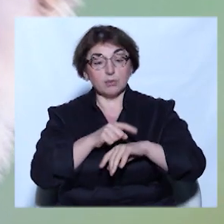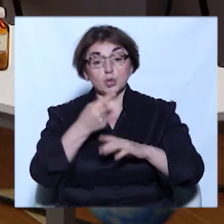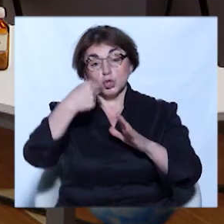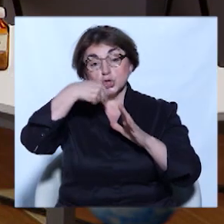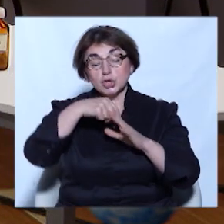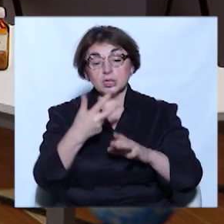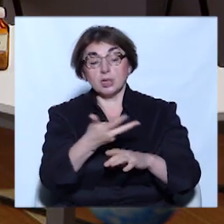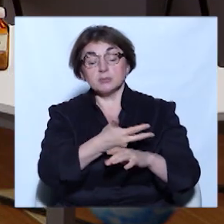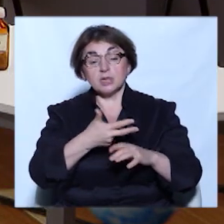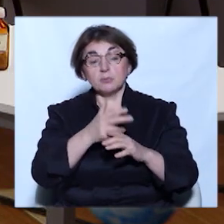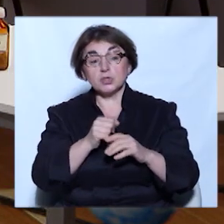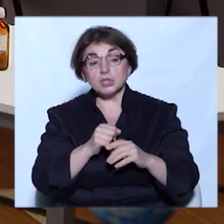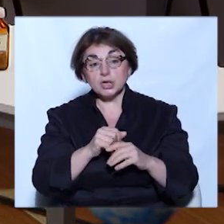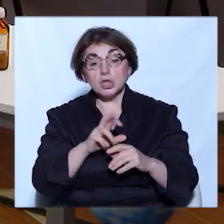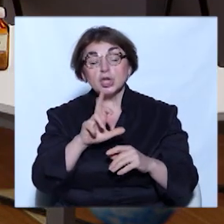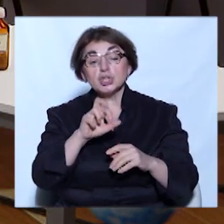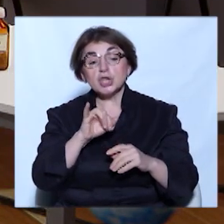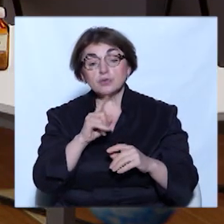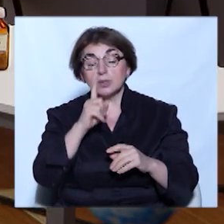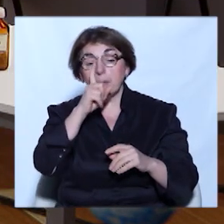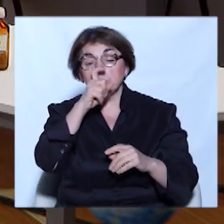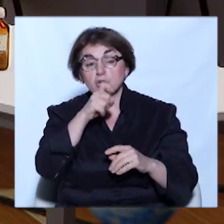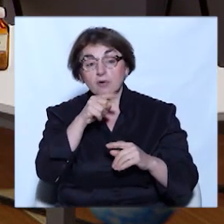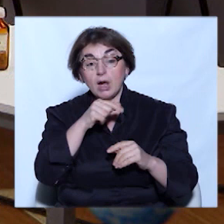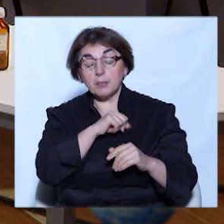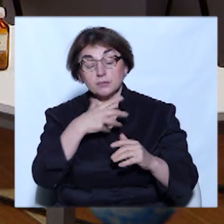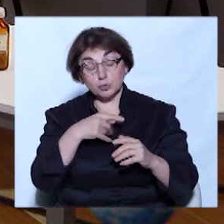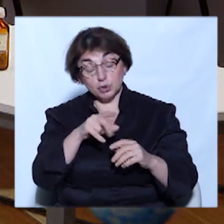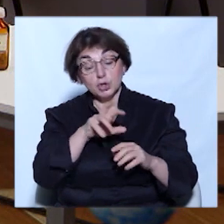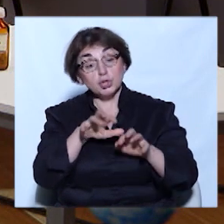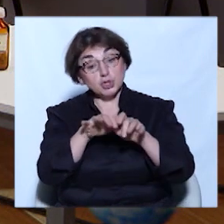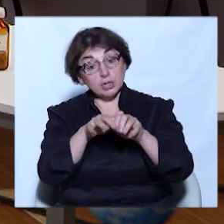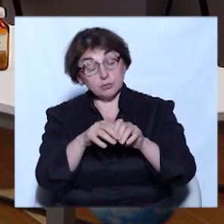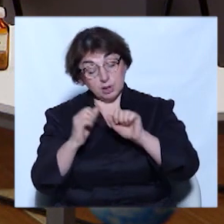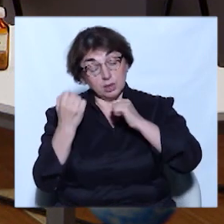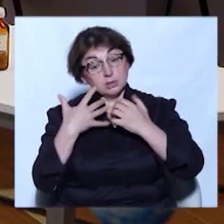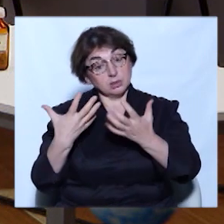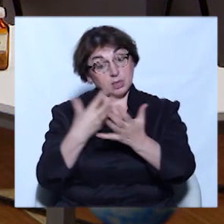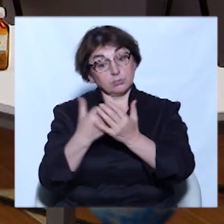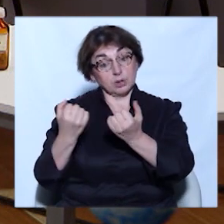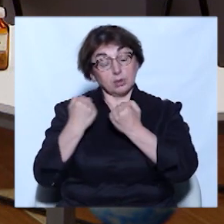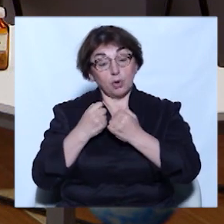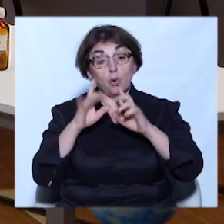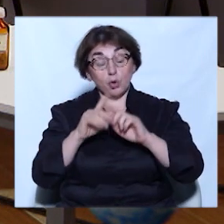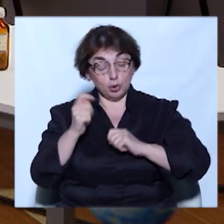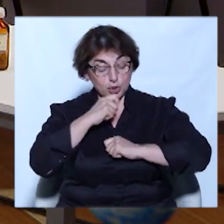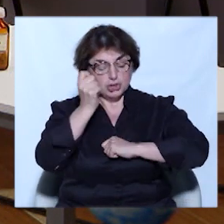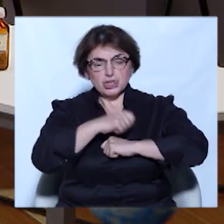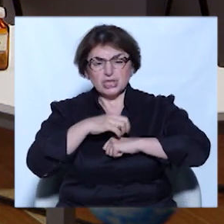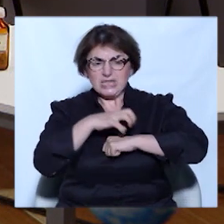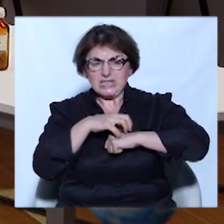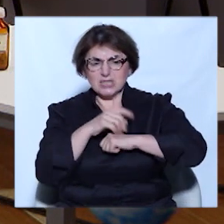და ამითი ჭიანჭველა თავს იცავს თავდასხმისაგან, ხოლო ჭინჭრის დასუსხვა გვახსოვს, რომ